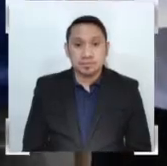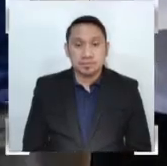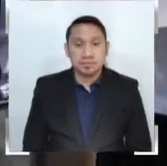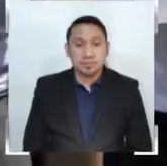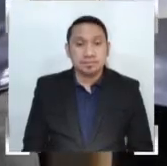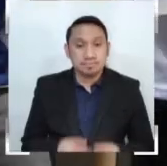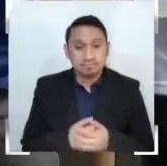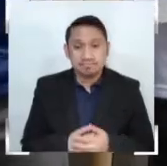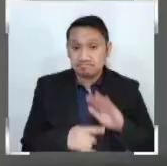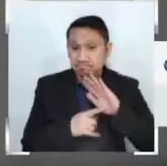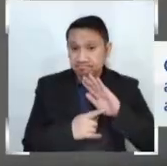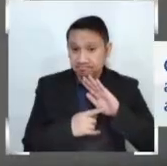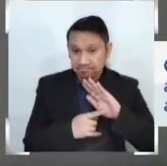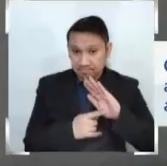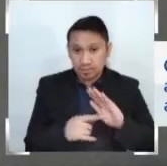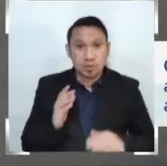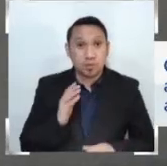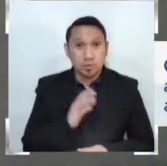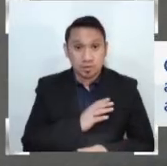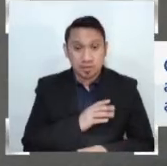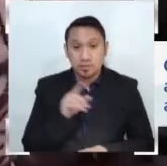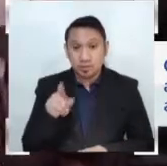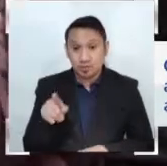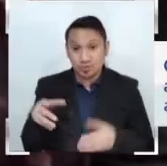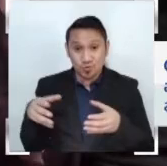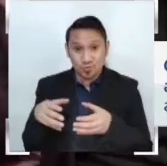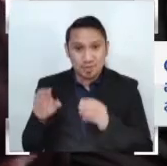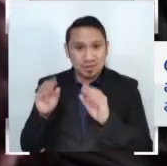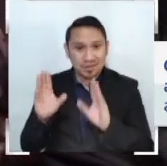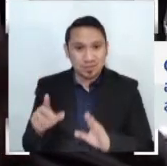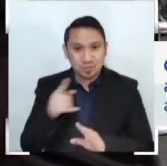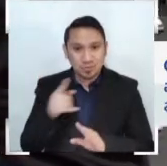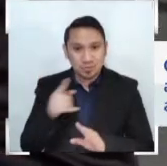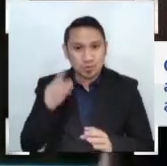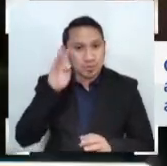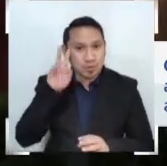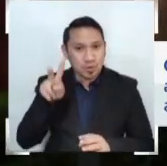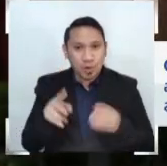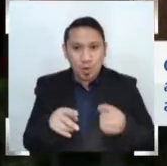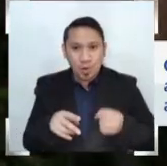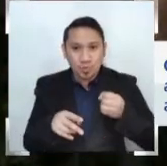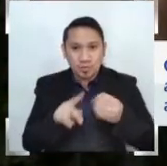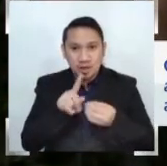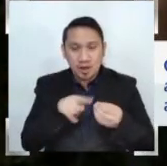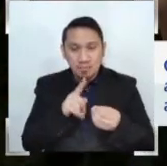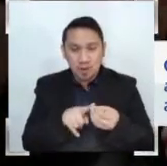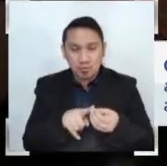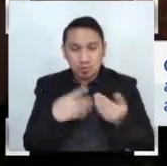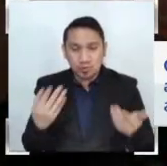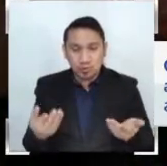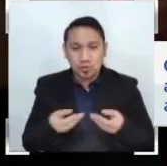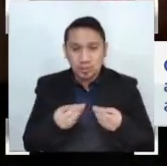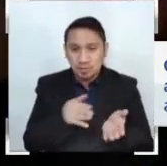Nagkilos protesta sa Kamara ang Alliance of Concerned Teachers dahil sa pagbito ni Pangulong Bongbong Marcos sa panukalang batas na nagbibigay ng tax exemption